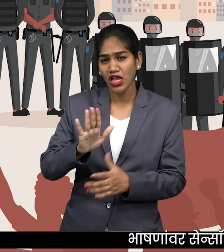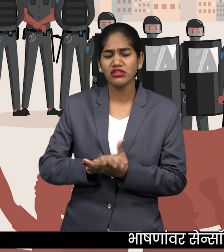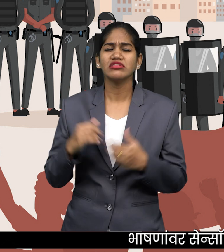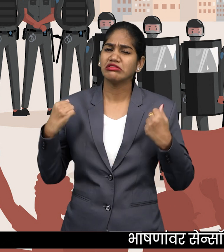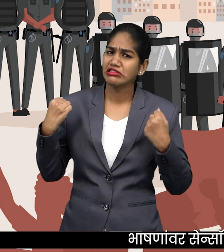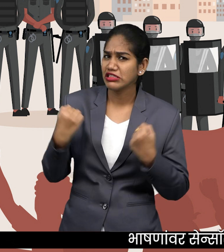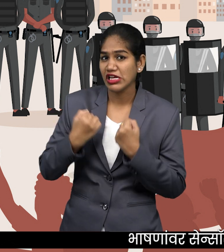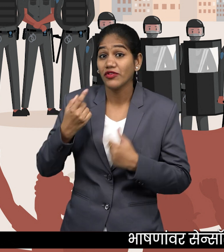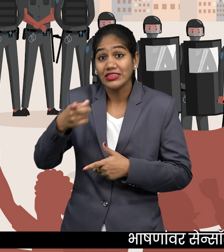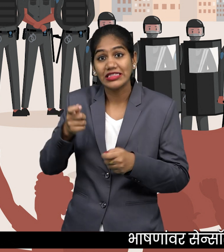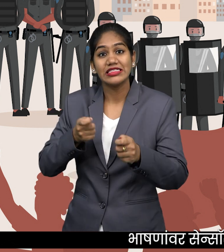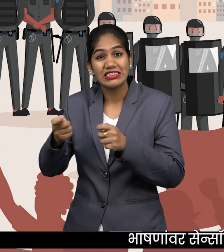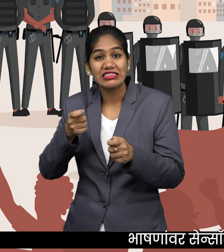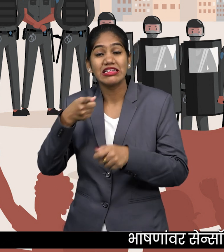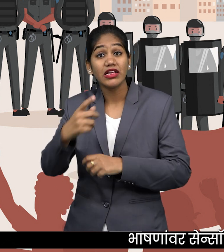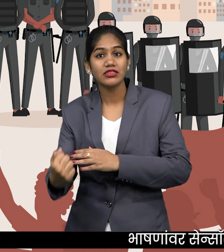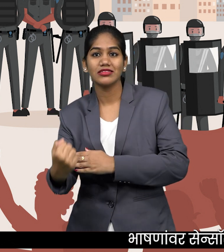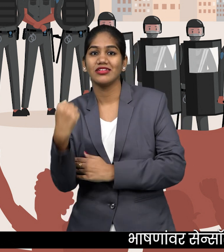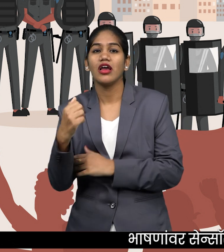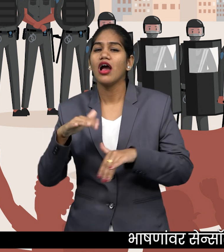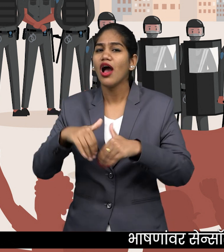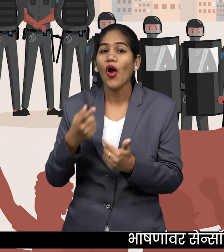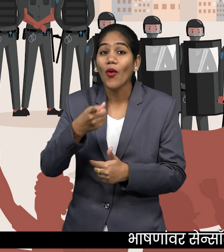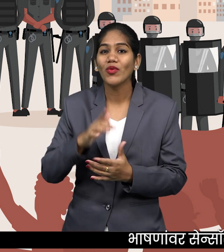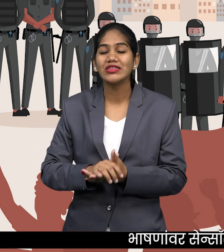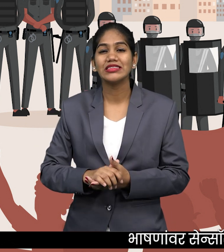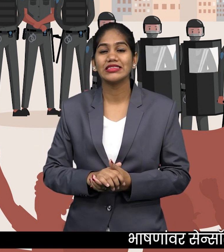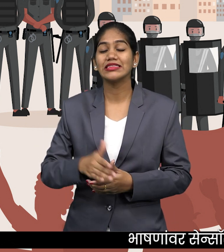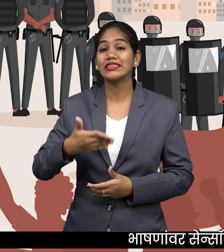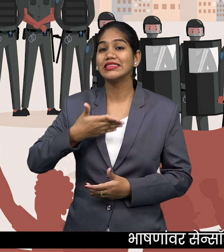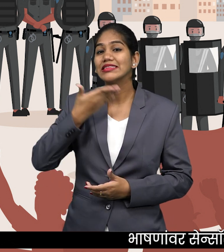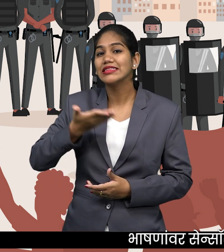भाषांवर सेन्सॉर करणे, संघटनांवर मर्यादा आणणे